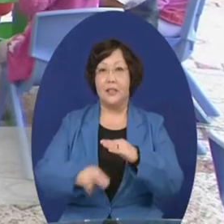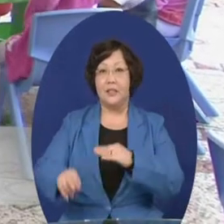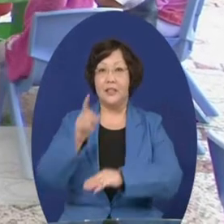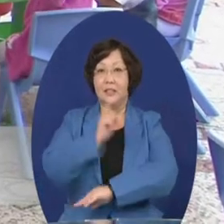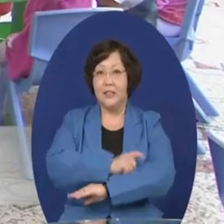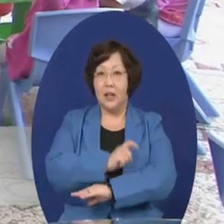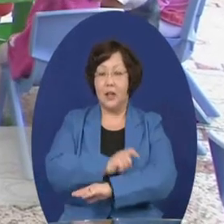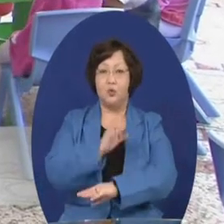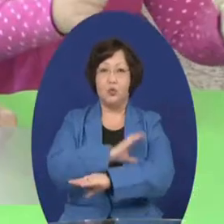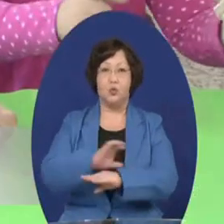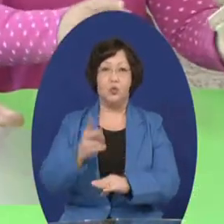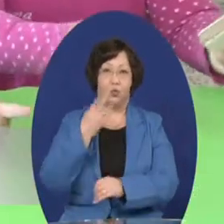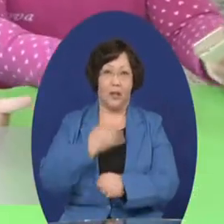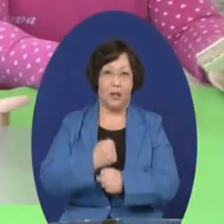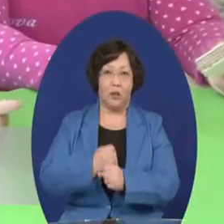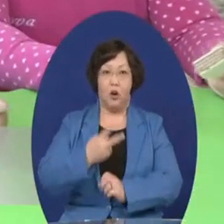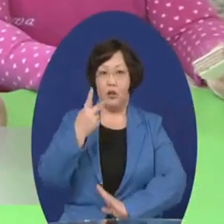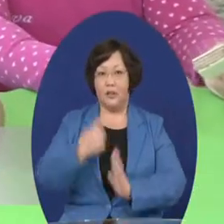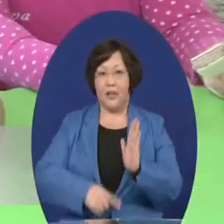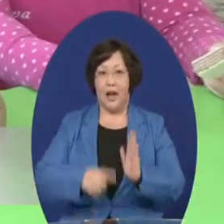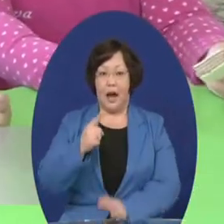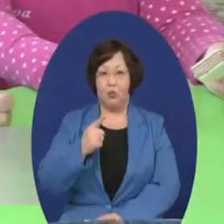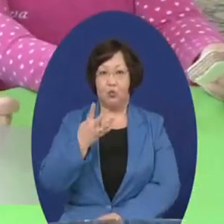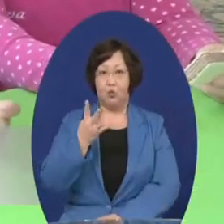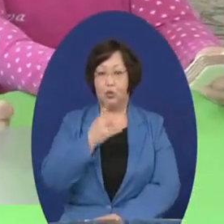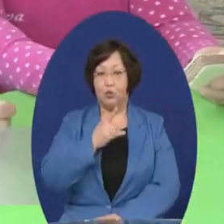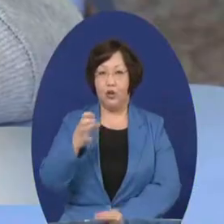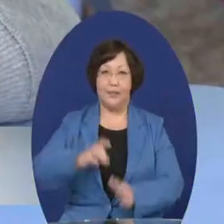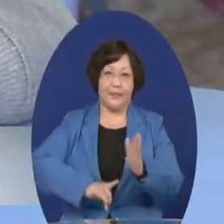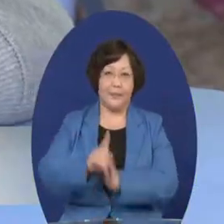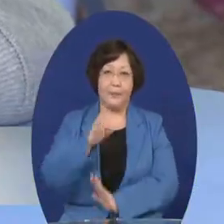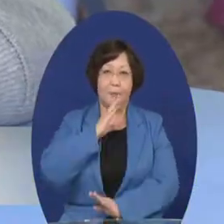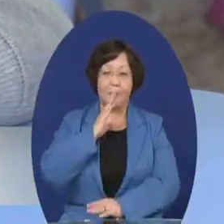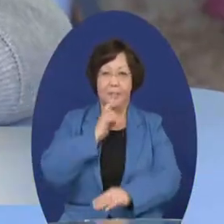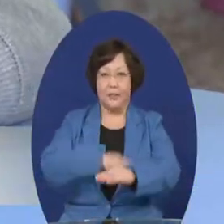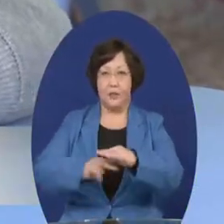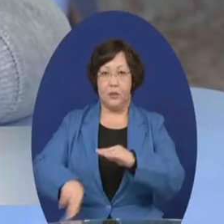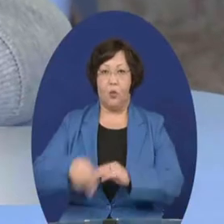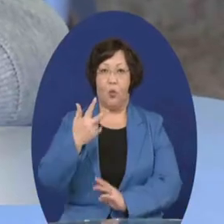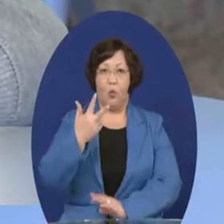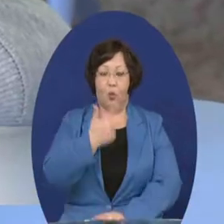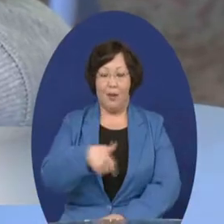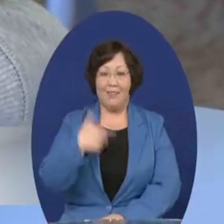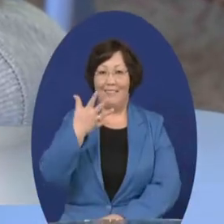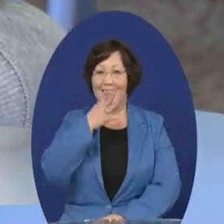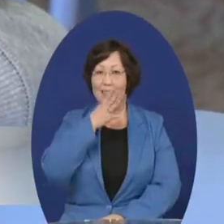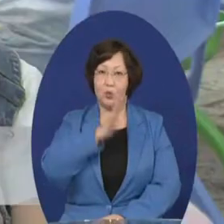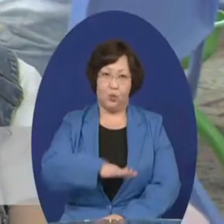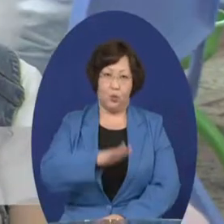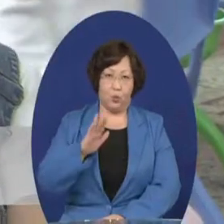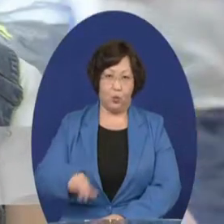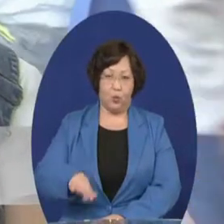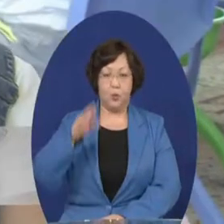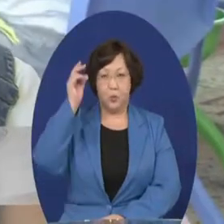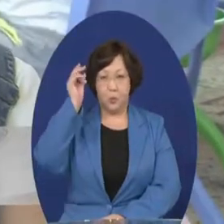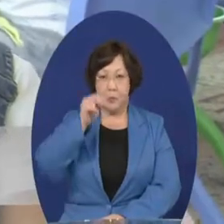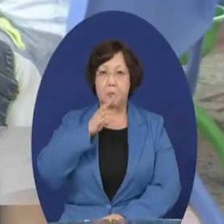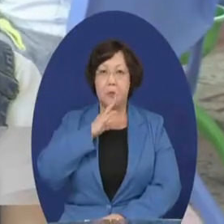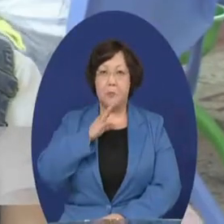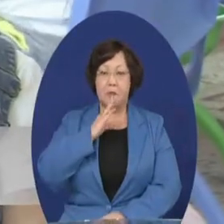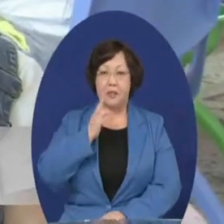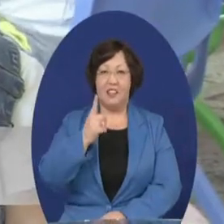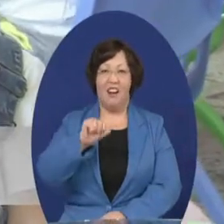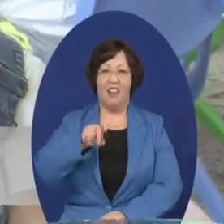Цэцэрлэгийн хичээл сургалтын үйл ажиллагааг 2-р сарын 14-нөөс эхлүүлнэ. Цэцэрлэг 3-5 насны хүүхдүүдийг хамруулна. Нэг анги